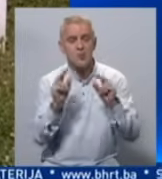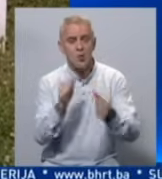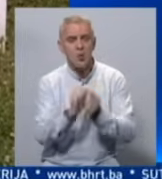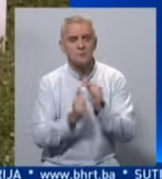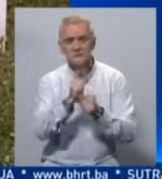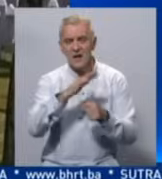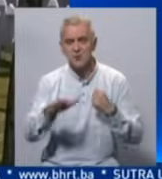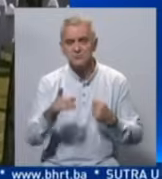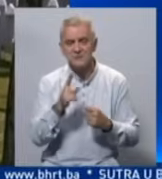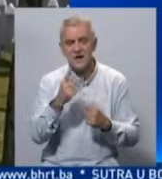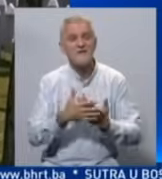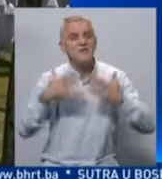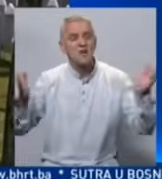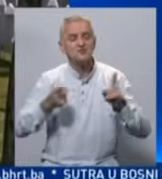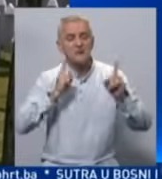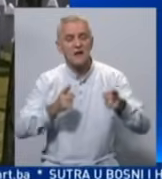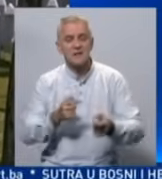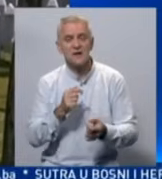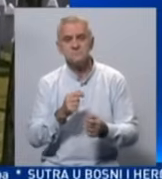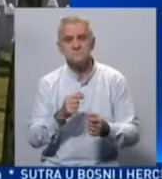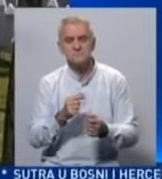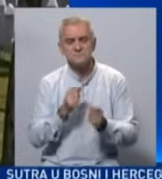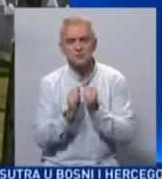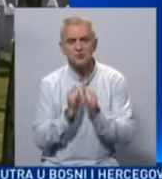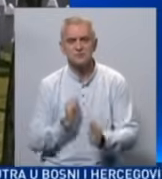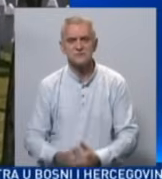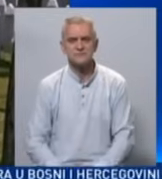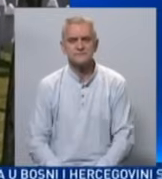istoriju i veličati ratne zločince, stoji u zajedničkoj izjavi.